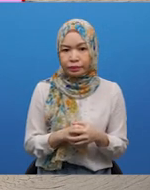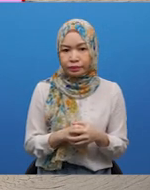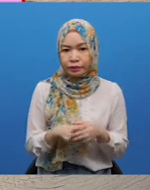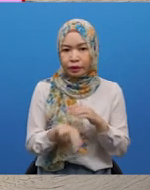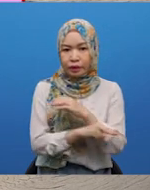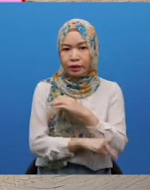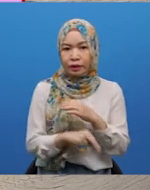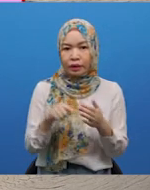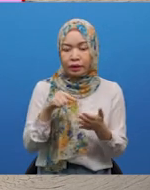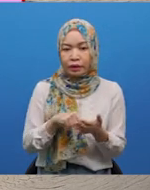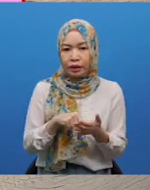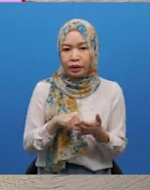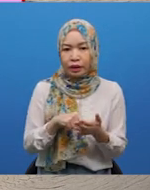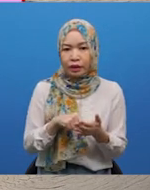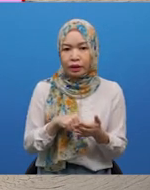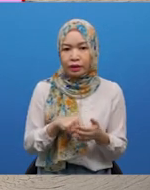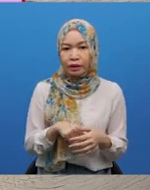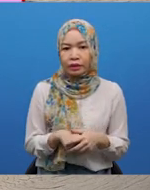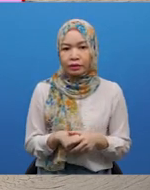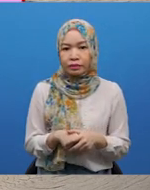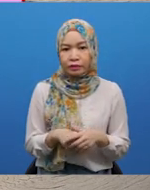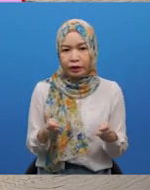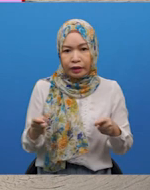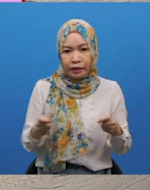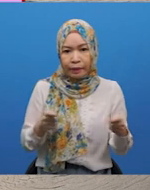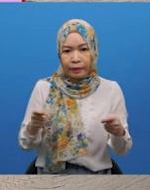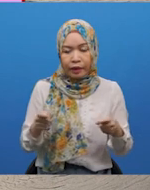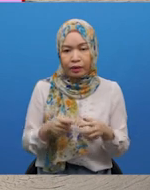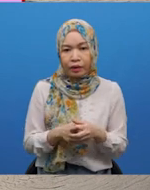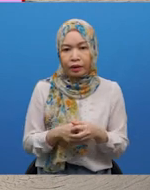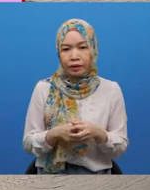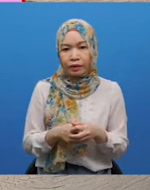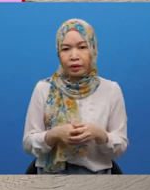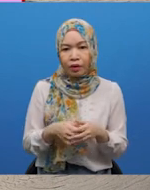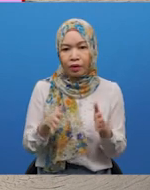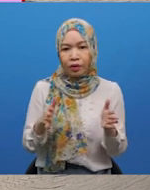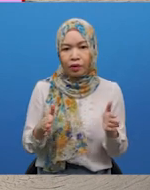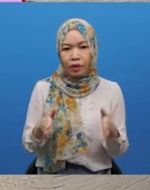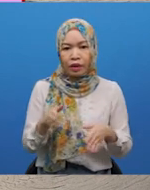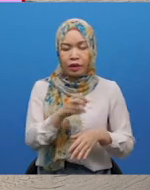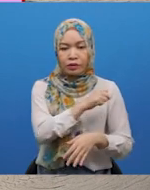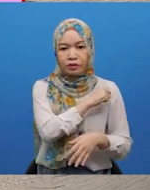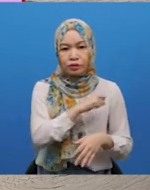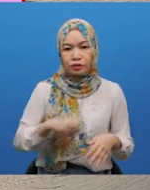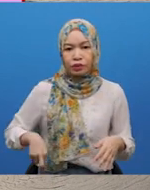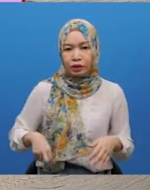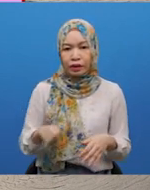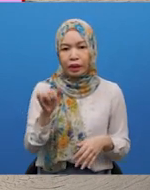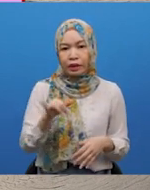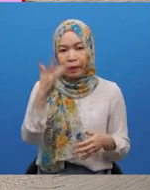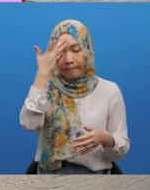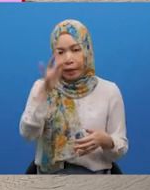oleh seorang sultan yang bijak. Baginda mempunyai rupa paras yang elok